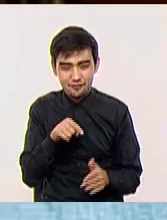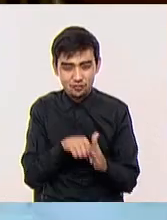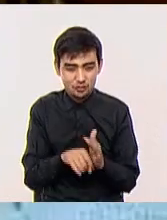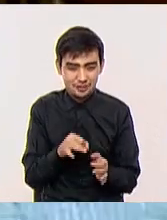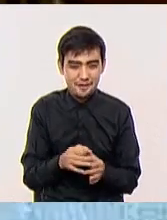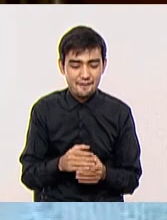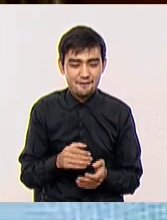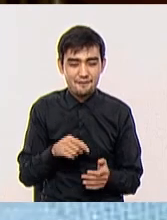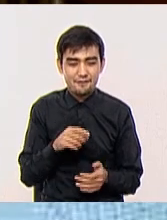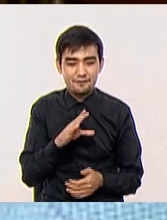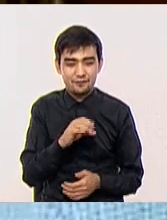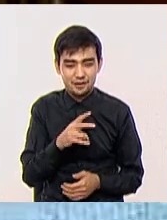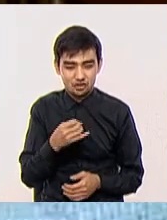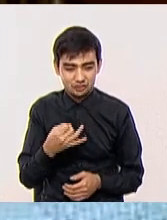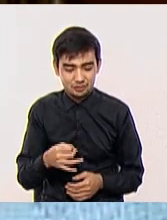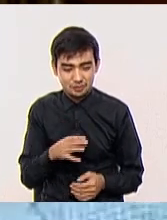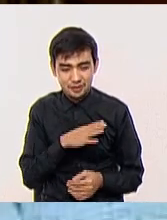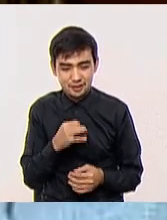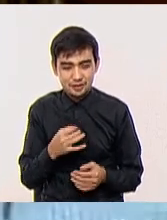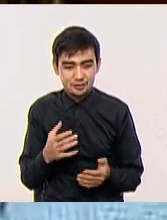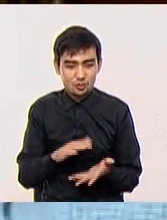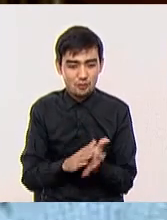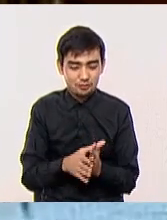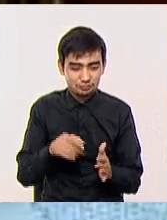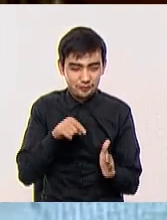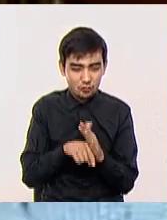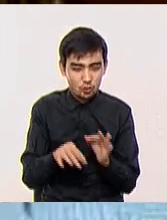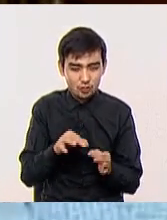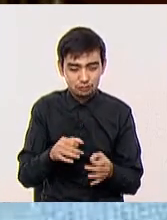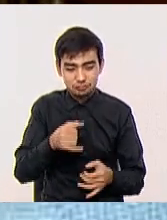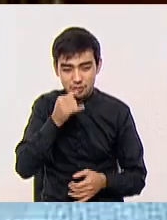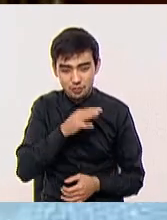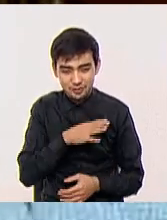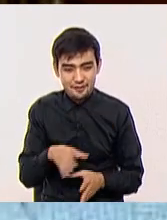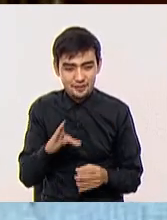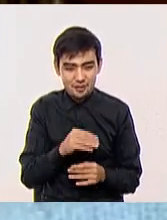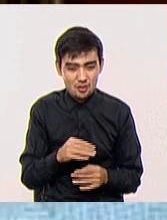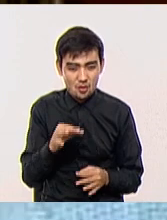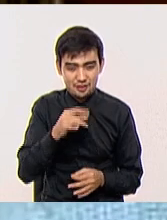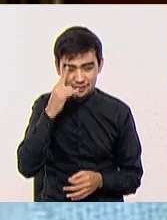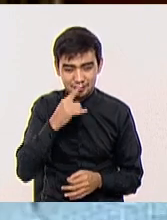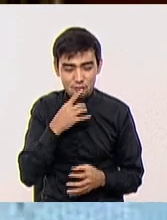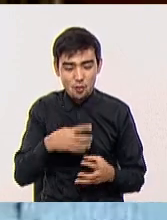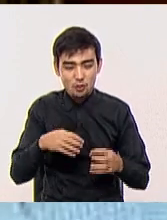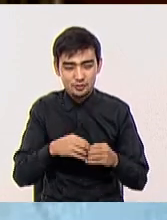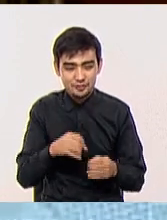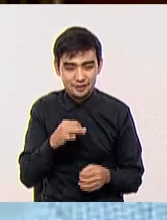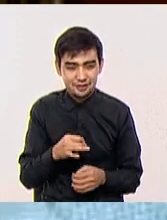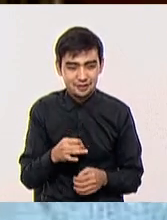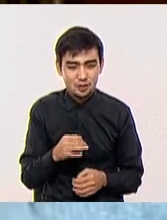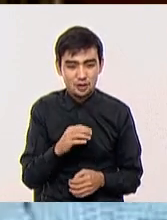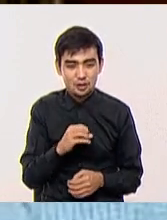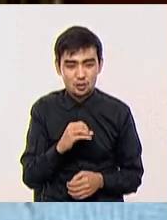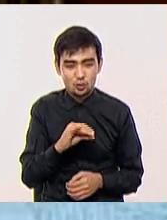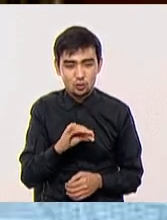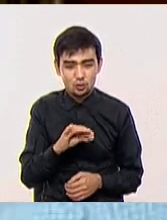внутренние. Не получилось договориться изнутри со всеми акторами казахского общества, особенно с